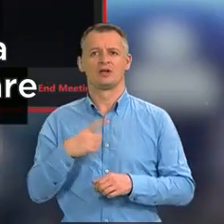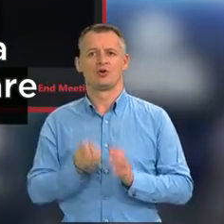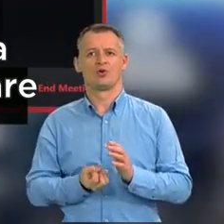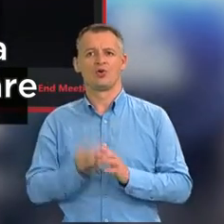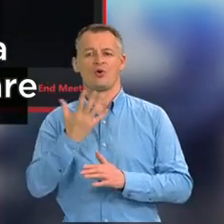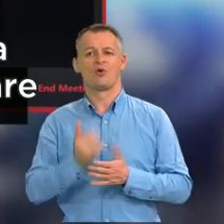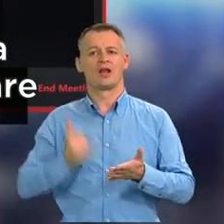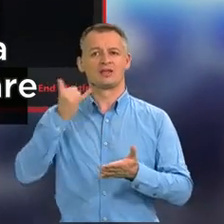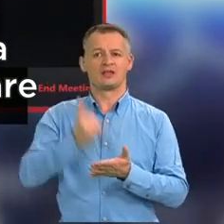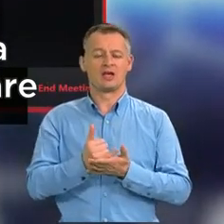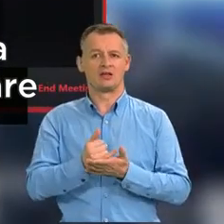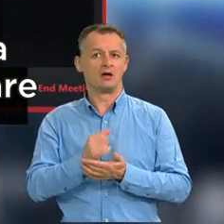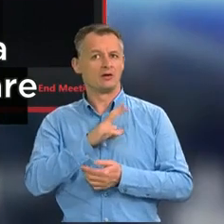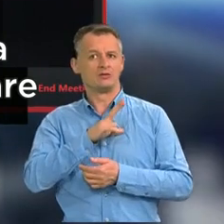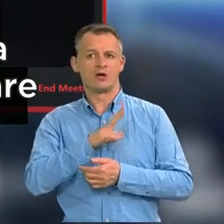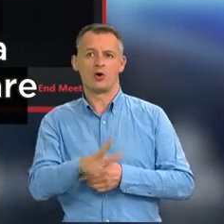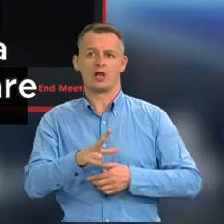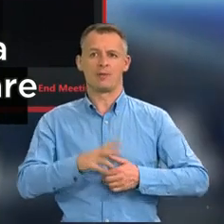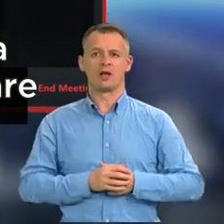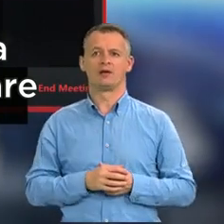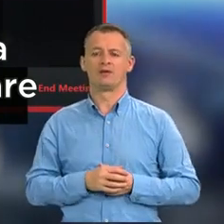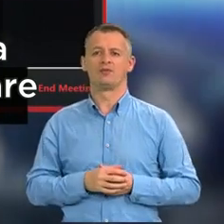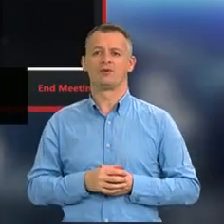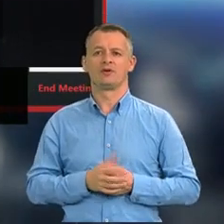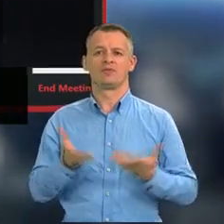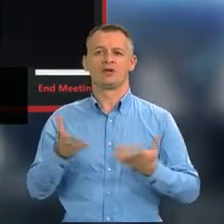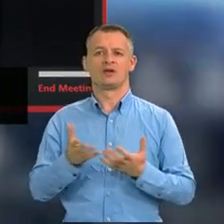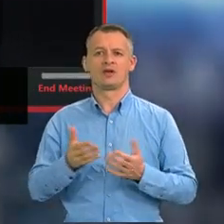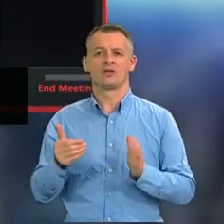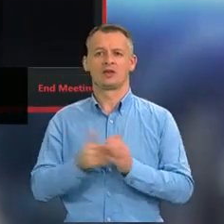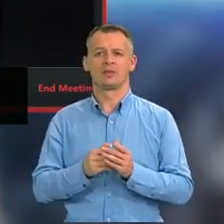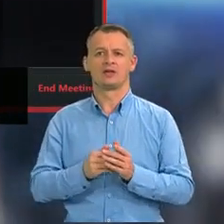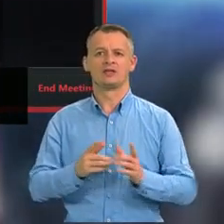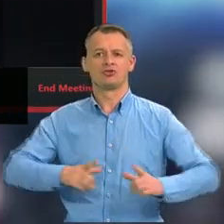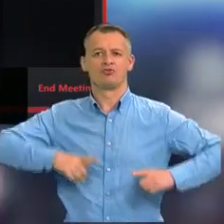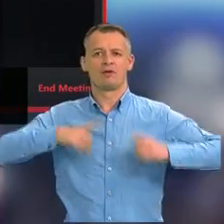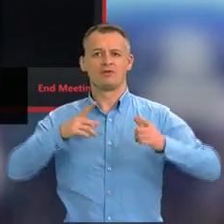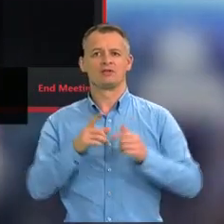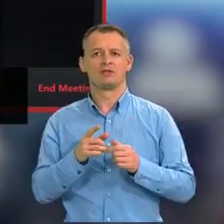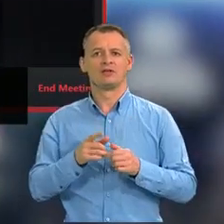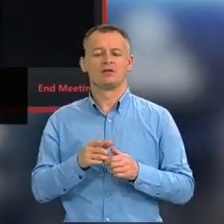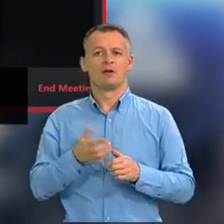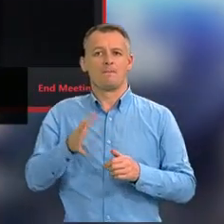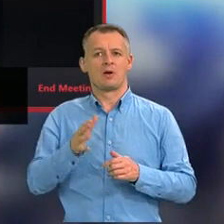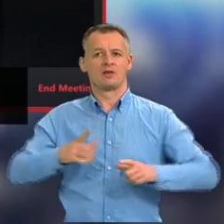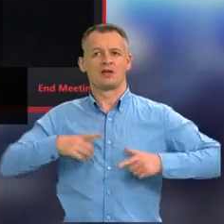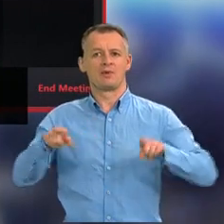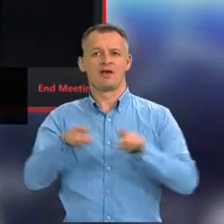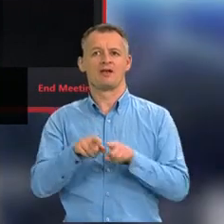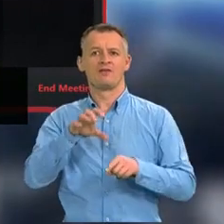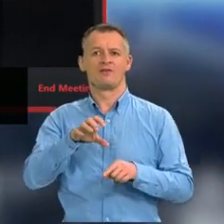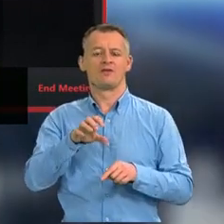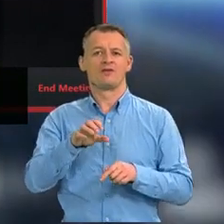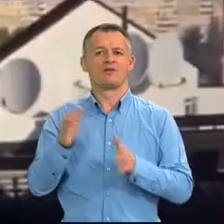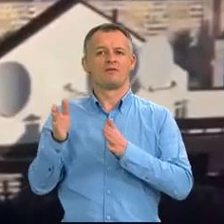new horrible reality in which we have to survive, and it feels actually like Middle Ages